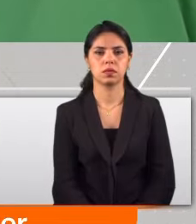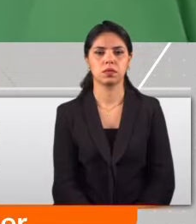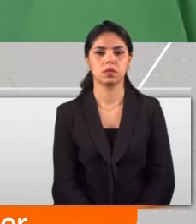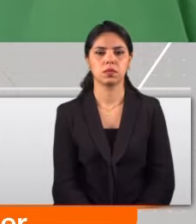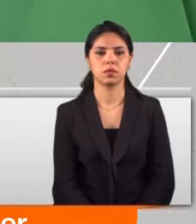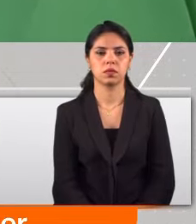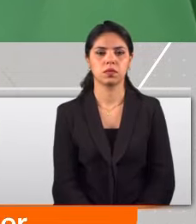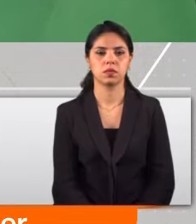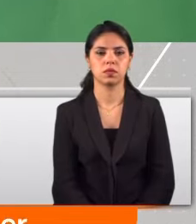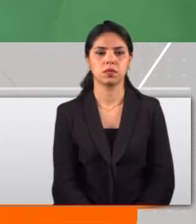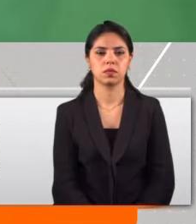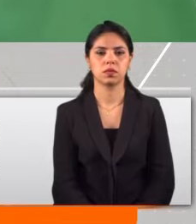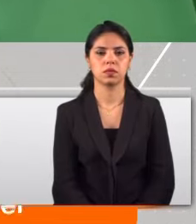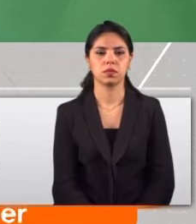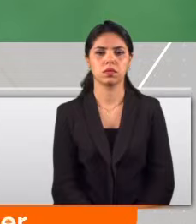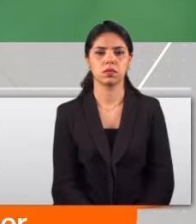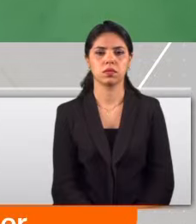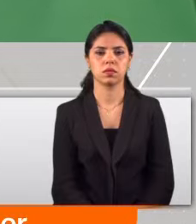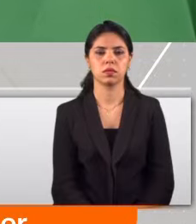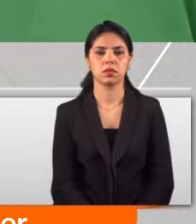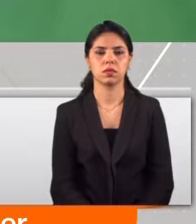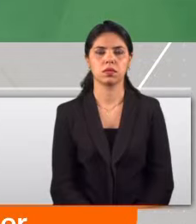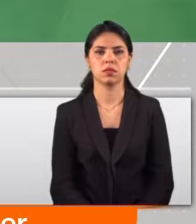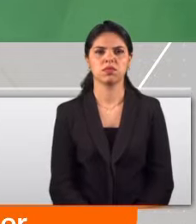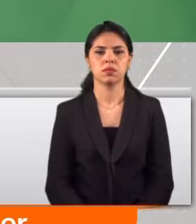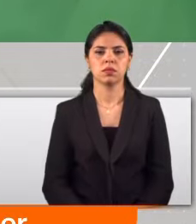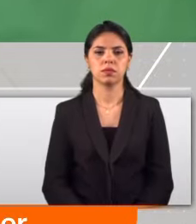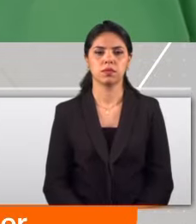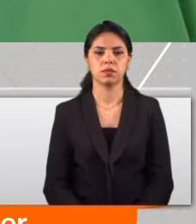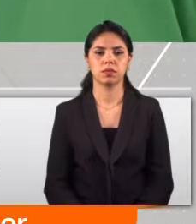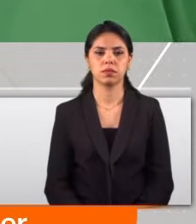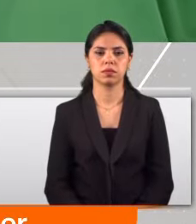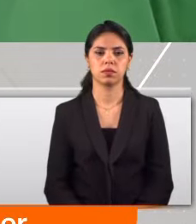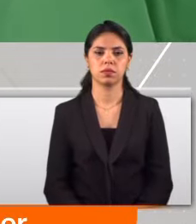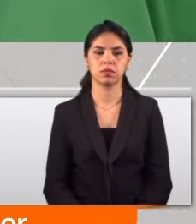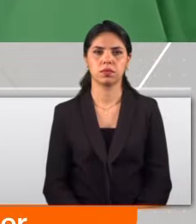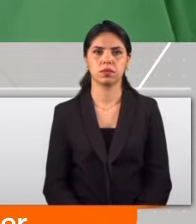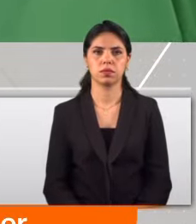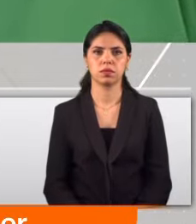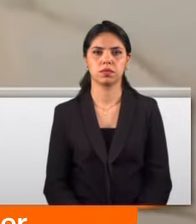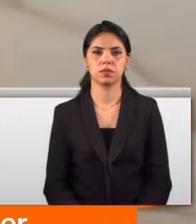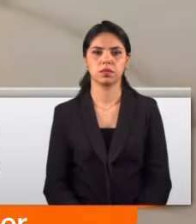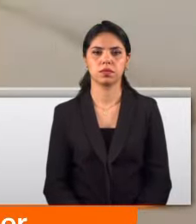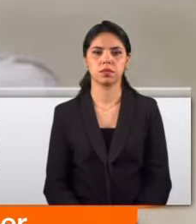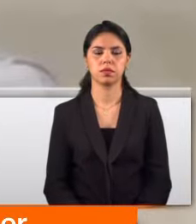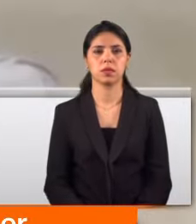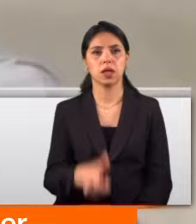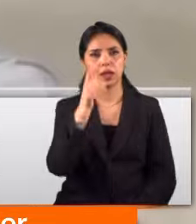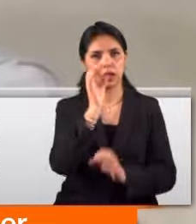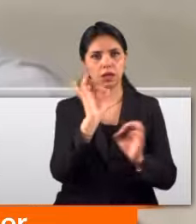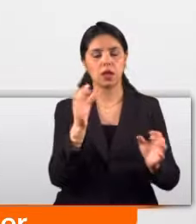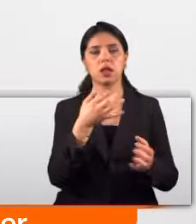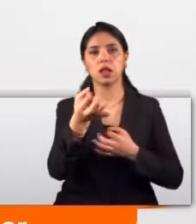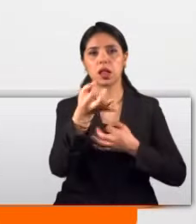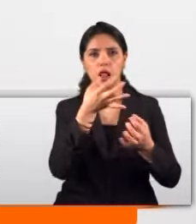Greyfurt suyu kullanımı ve greyfurt kullanımı ile beraber vişne ve kirazla da kanamalara sebebiyet vermektedir. Bilinçsiz kan